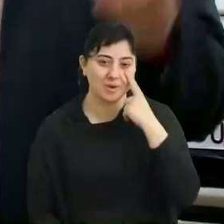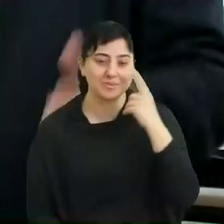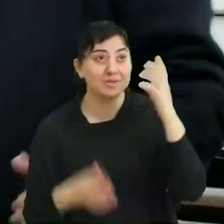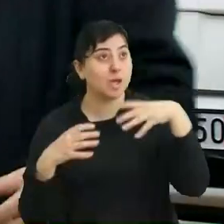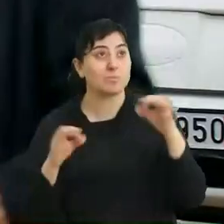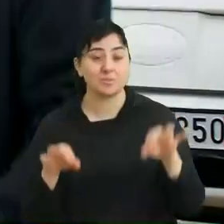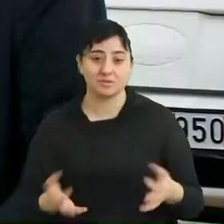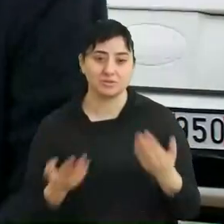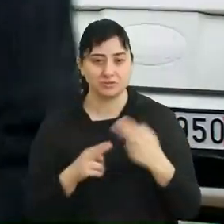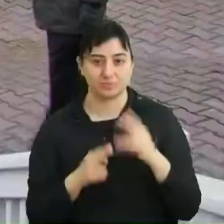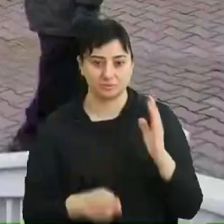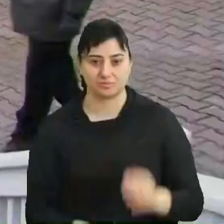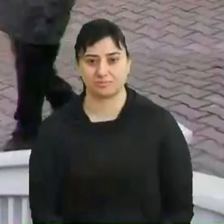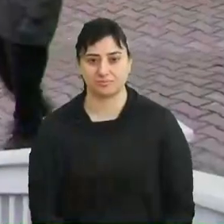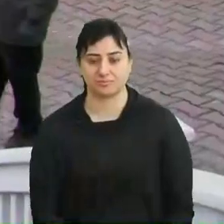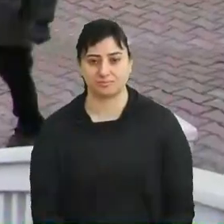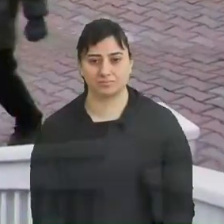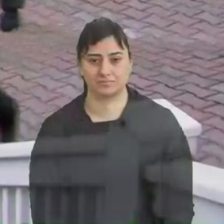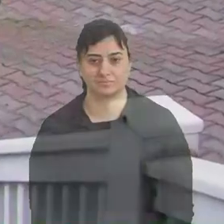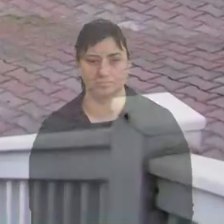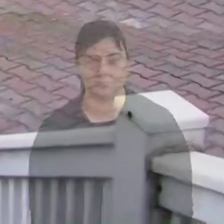Bak yağmur da başladı hadi, zaten. Hadi canım. Geç.